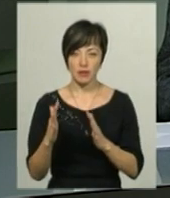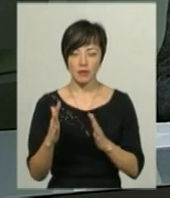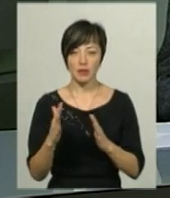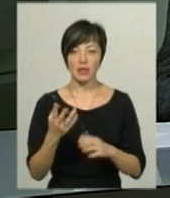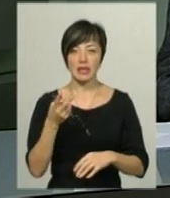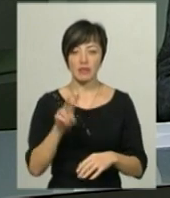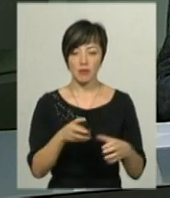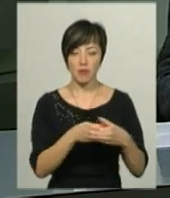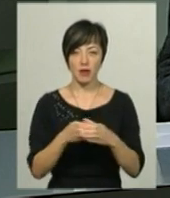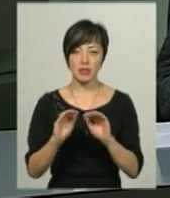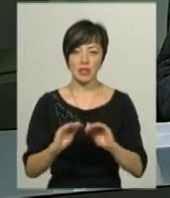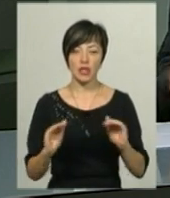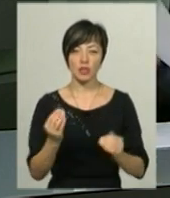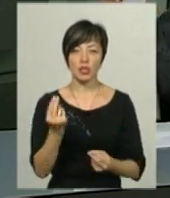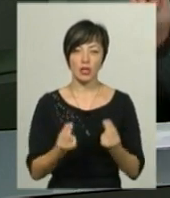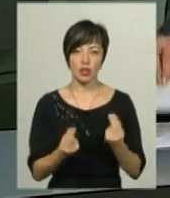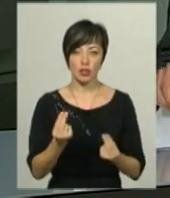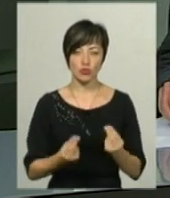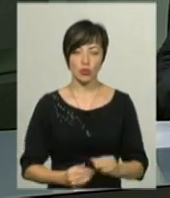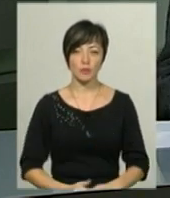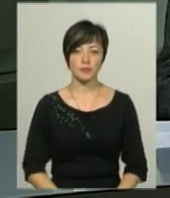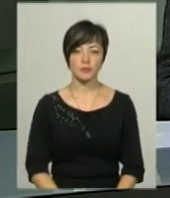саме дві партії дитячих іграшок.